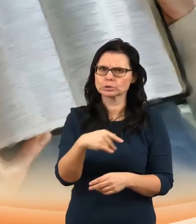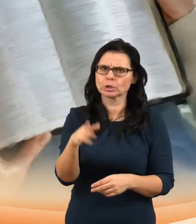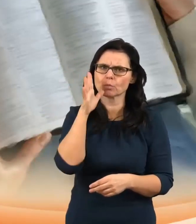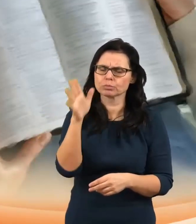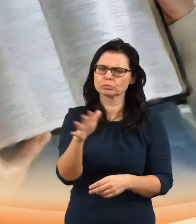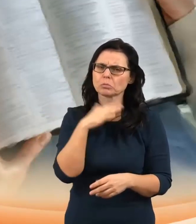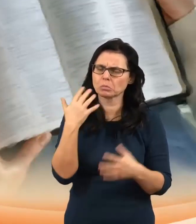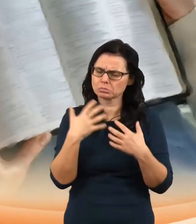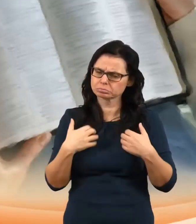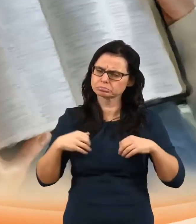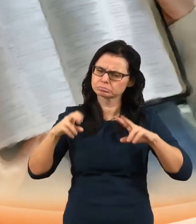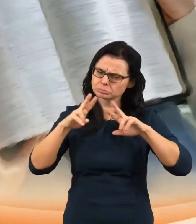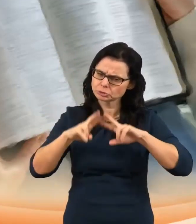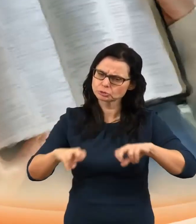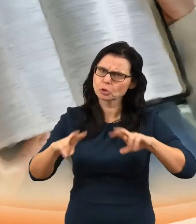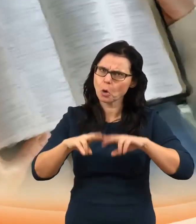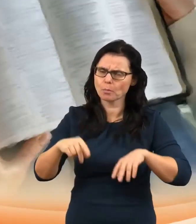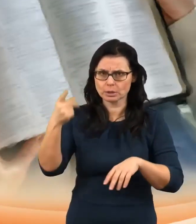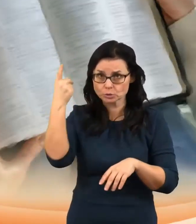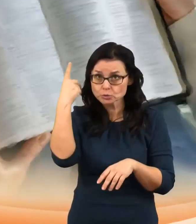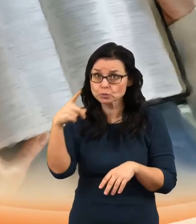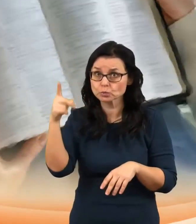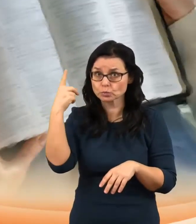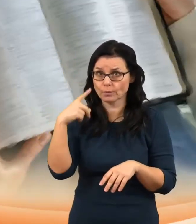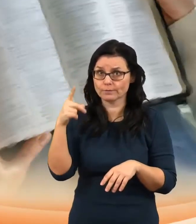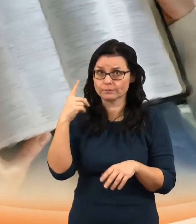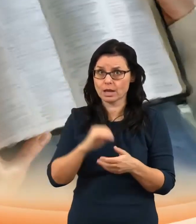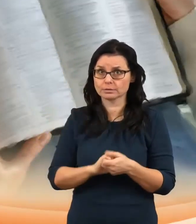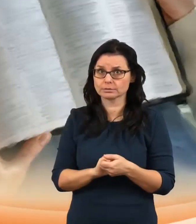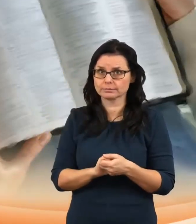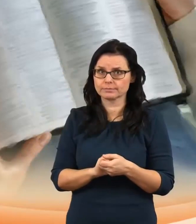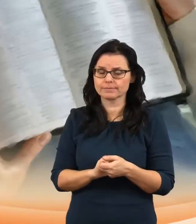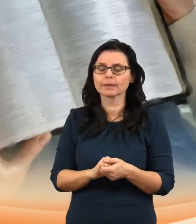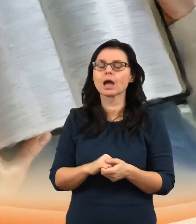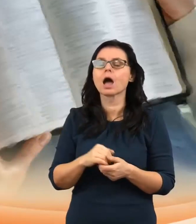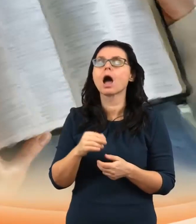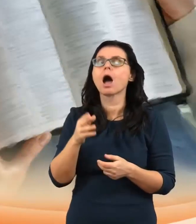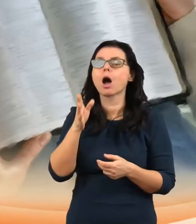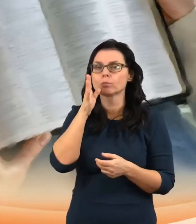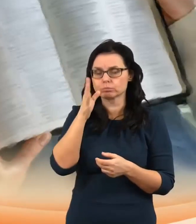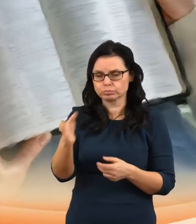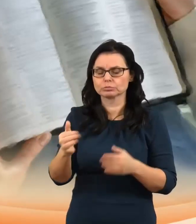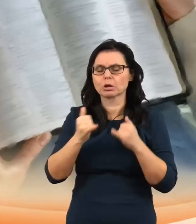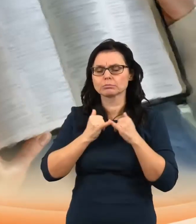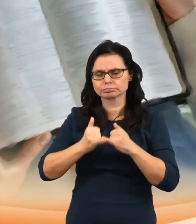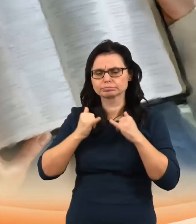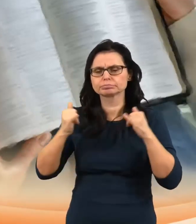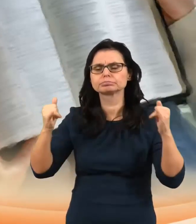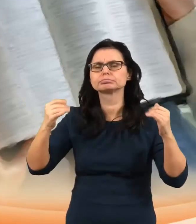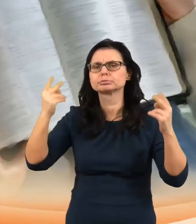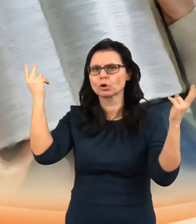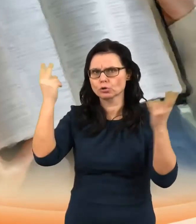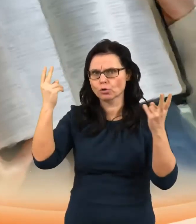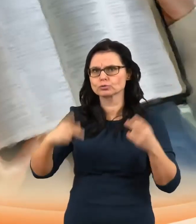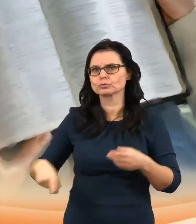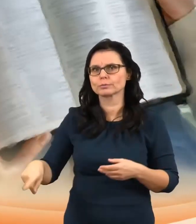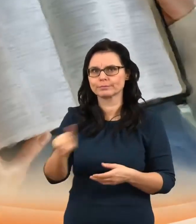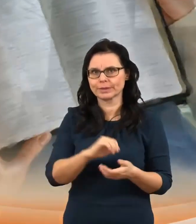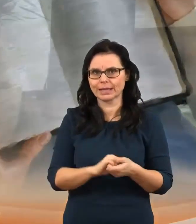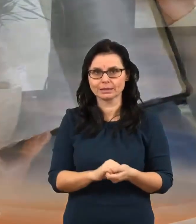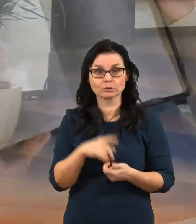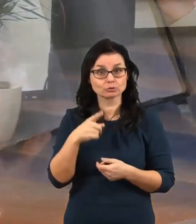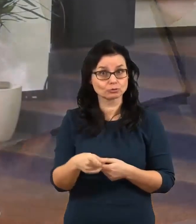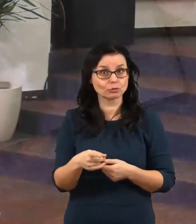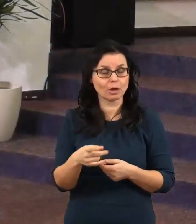spitovat nebo studovat a rozumnoženo bude umění. Je to zvláštní, že